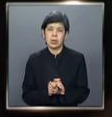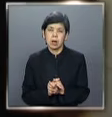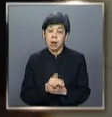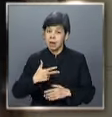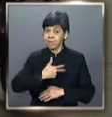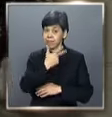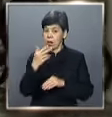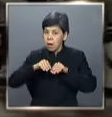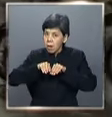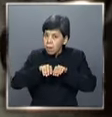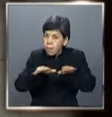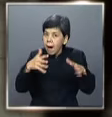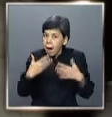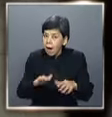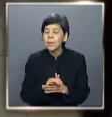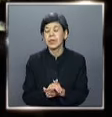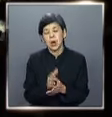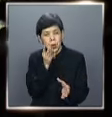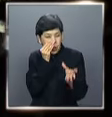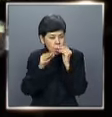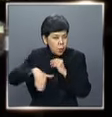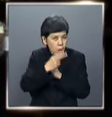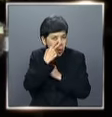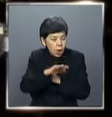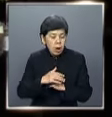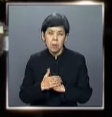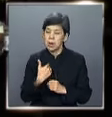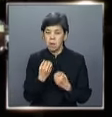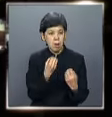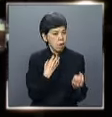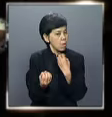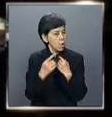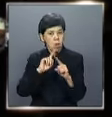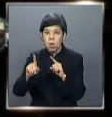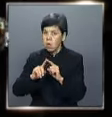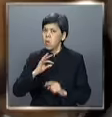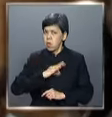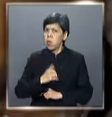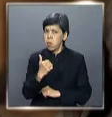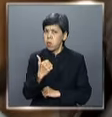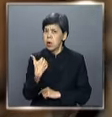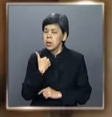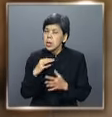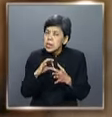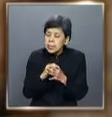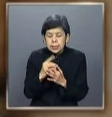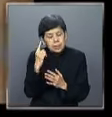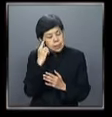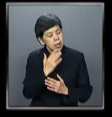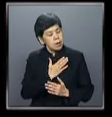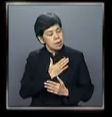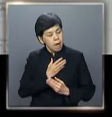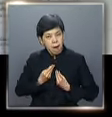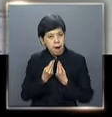ที่สารคดีทางผ่านของบีระได้ออกอากาศไปแล้วมีเสียงตอบรับจากคุณผู้ชมอย่างดีในเรื่องการสร้างแรงบันดาล